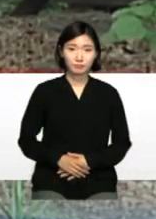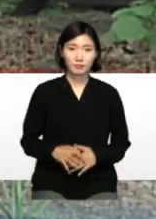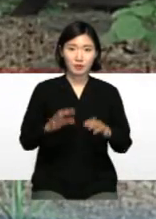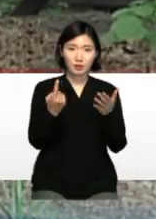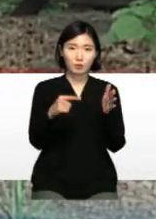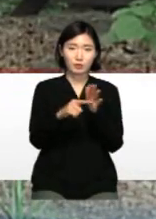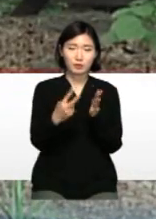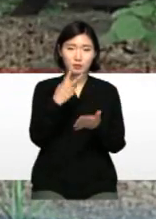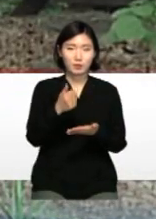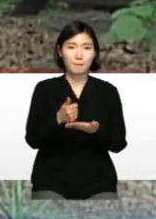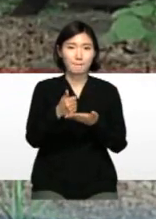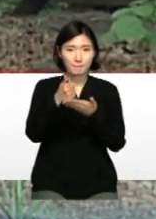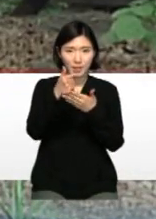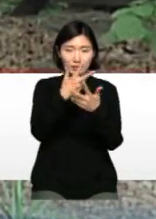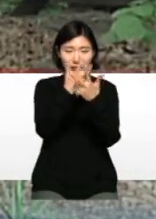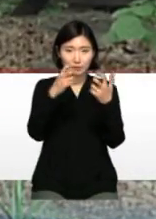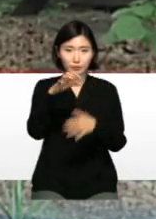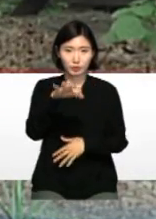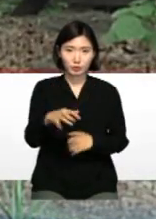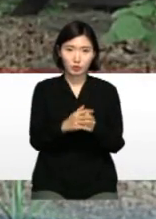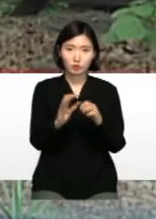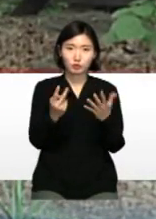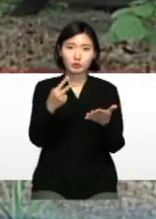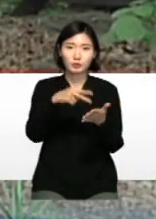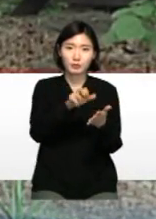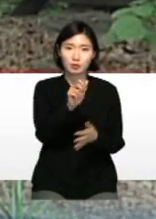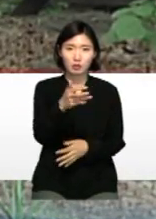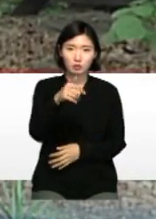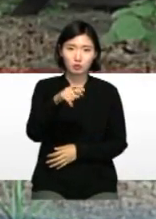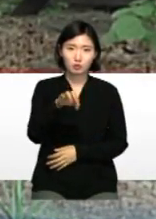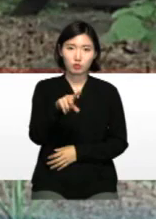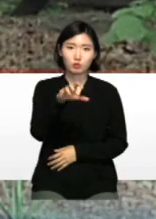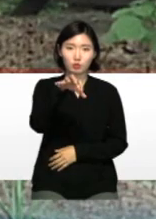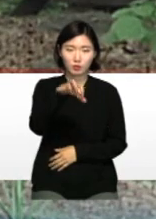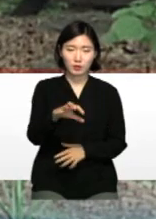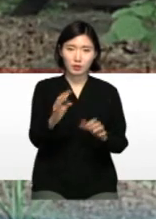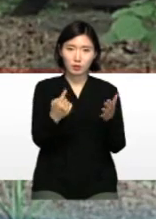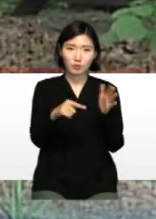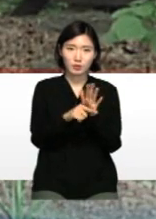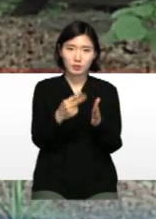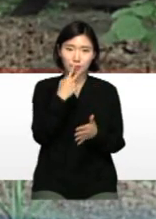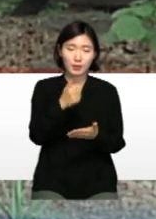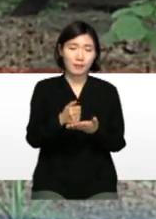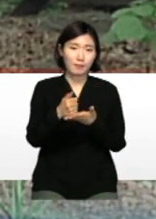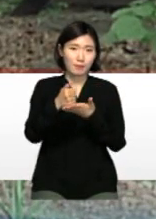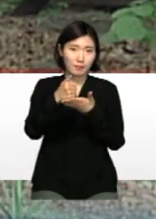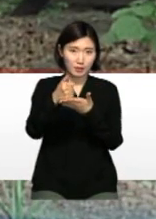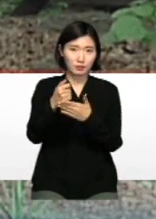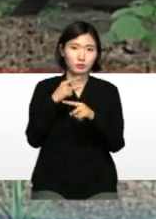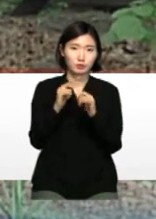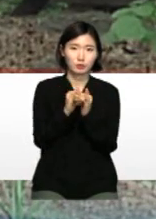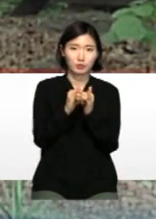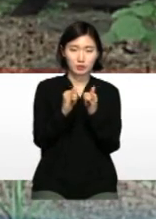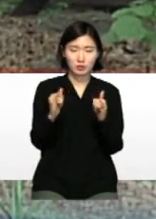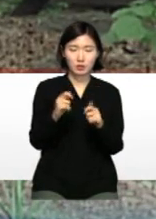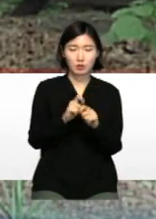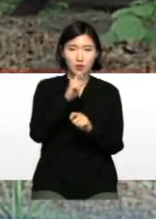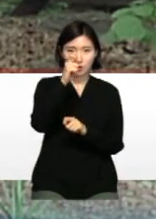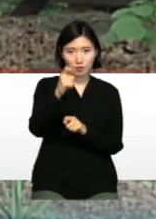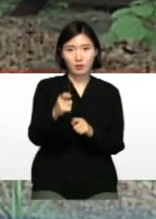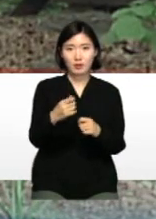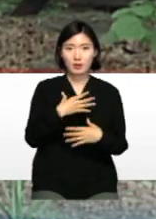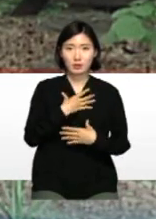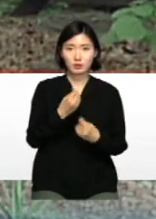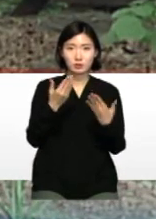호국 영령들이 잠들어 있는 국립서울현충원. 나라를 위해 목숨을 바친 순국 선열들이 영원한 안식을 취하고